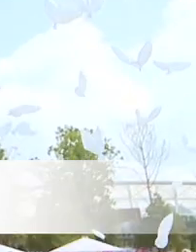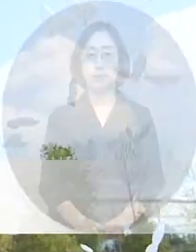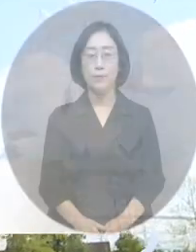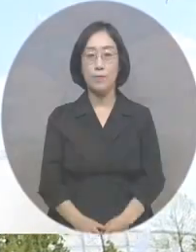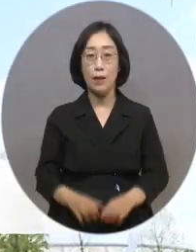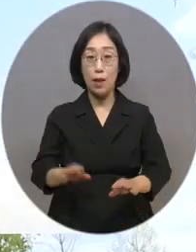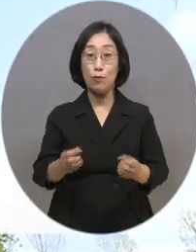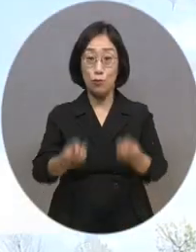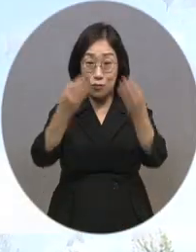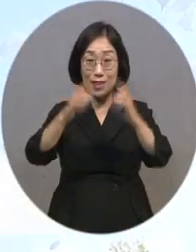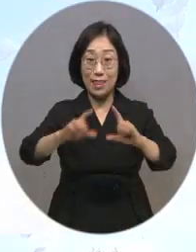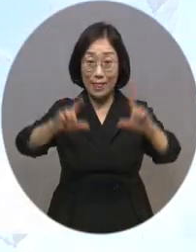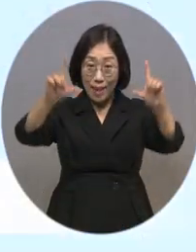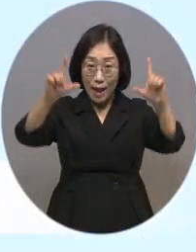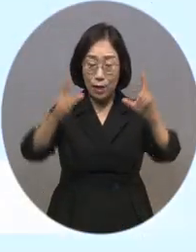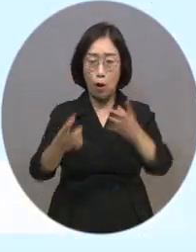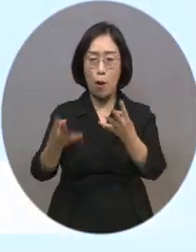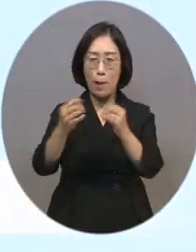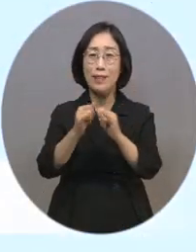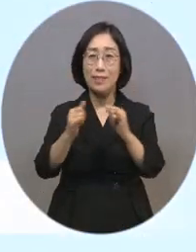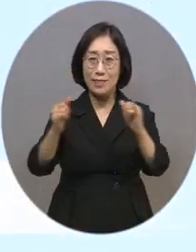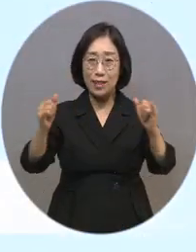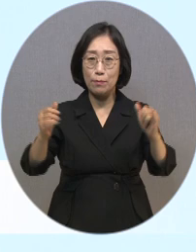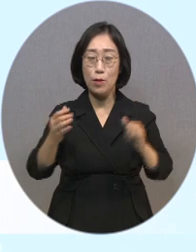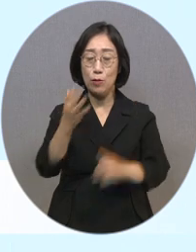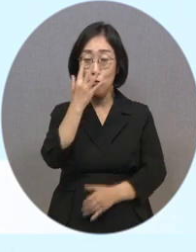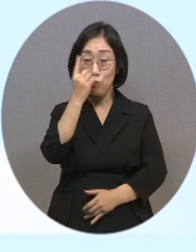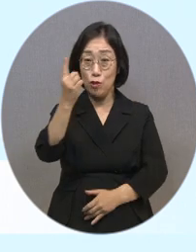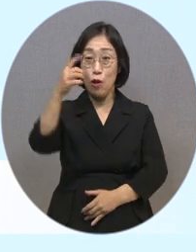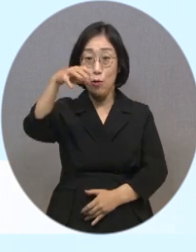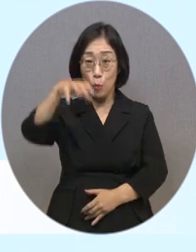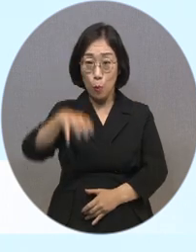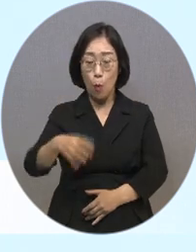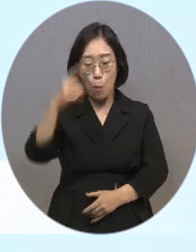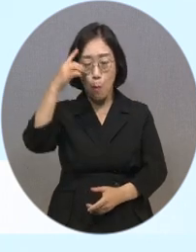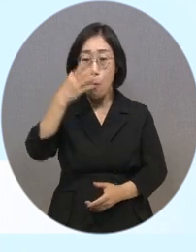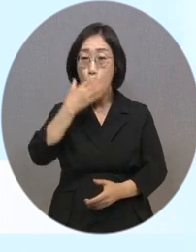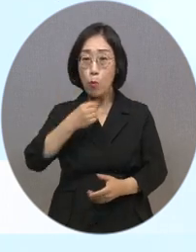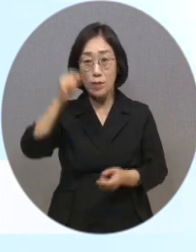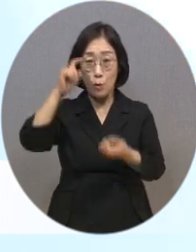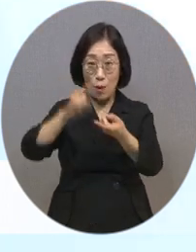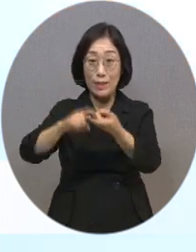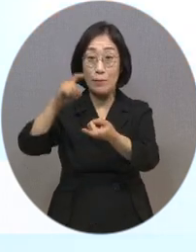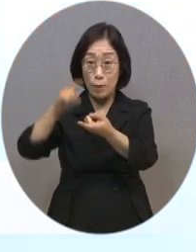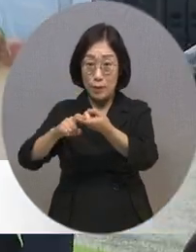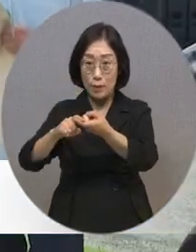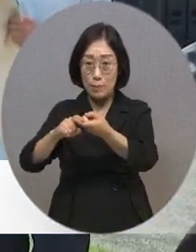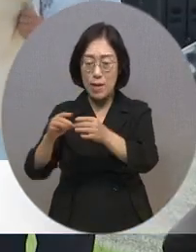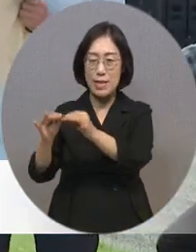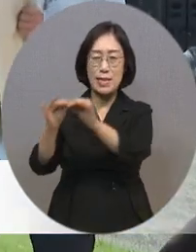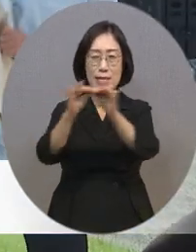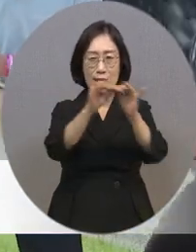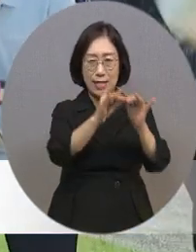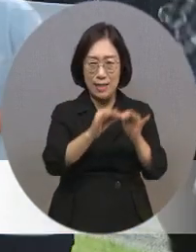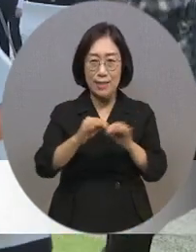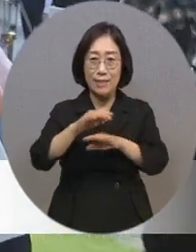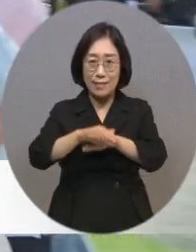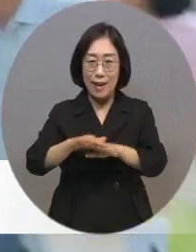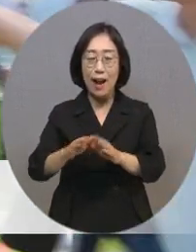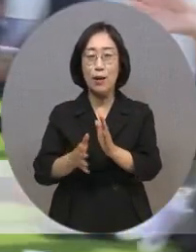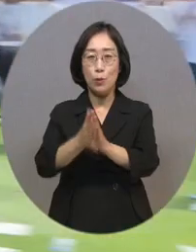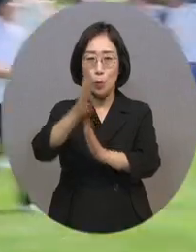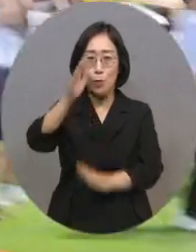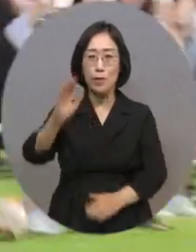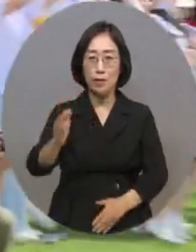이번 축제를 통해 더 많은 시민들이 순천의 복지 발전에 관심을 가져 모두가 하나 되는 도시로 거듭나길